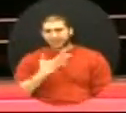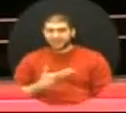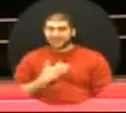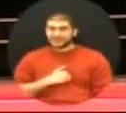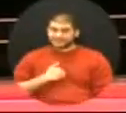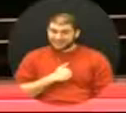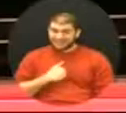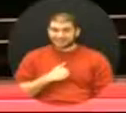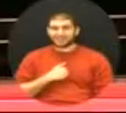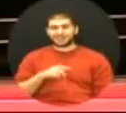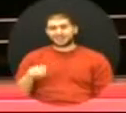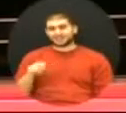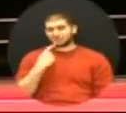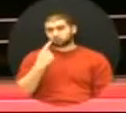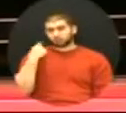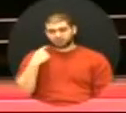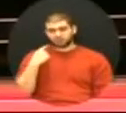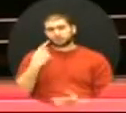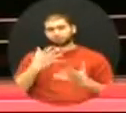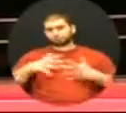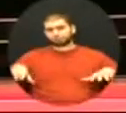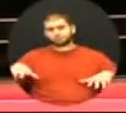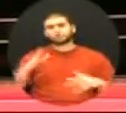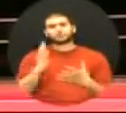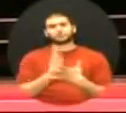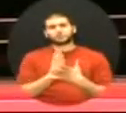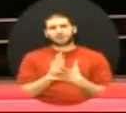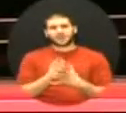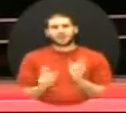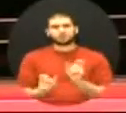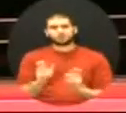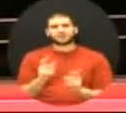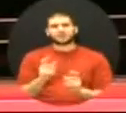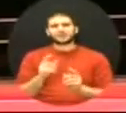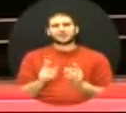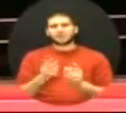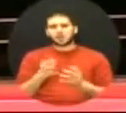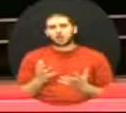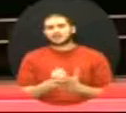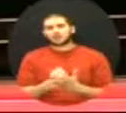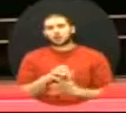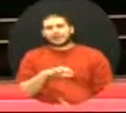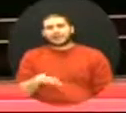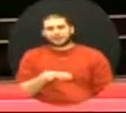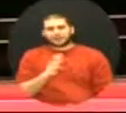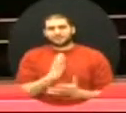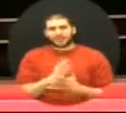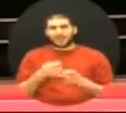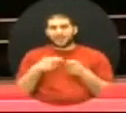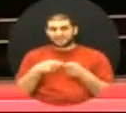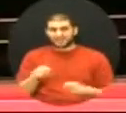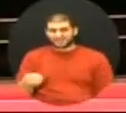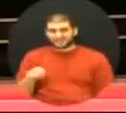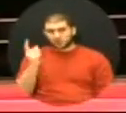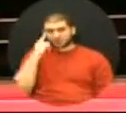לצערי, מושב הכנסת בשנה שעברה בוזה על ידי גורמים מכיוונים שונים שלא הצליחו להתאפק. אולי מה שפולי אמרה שחברי כנסת